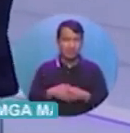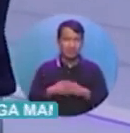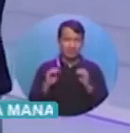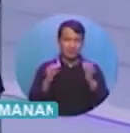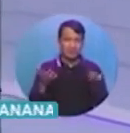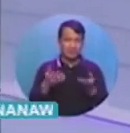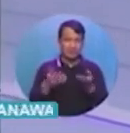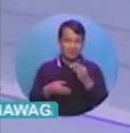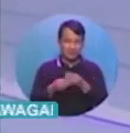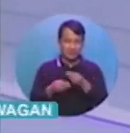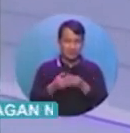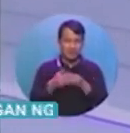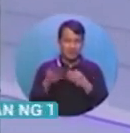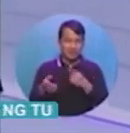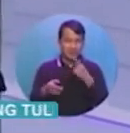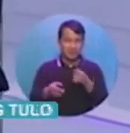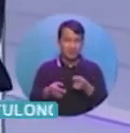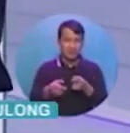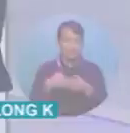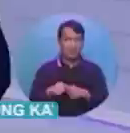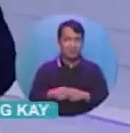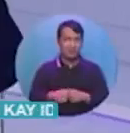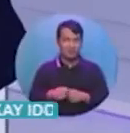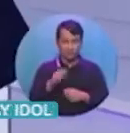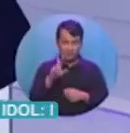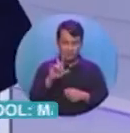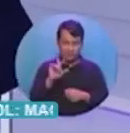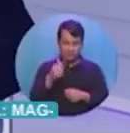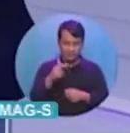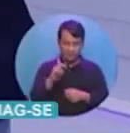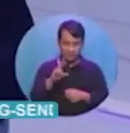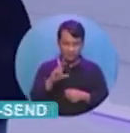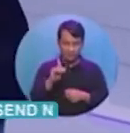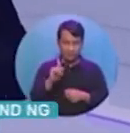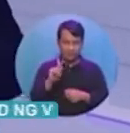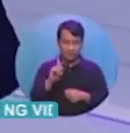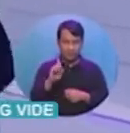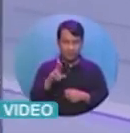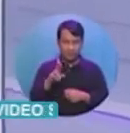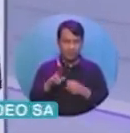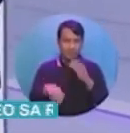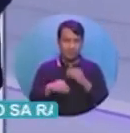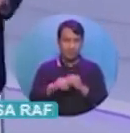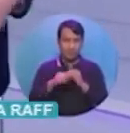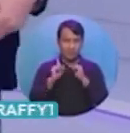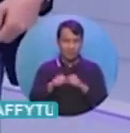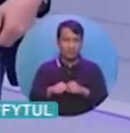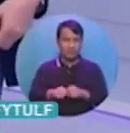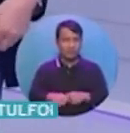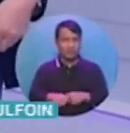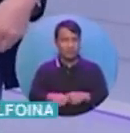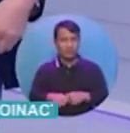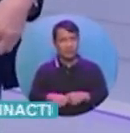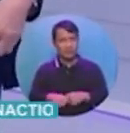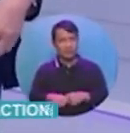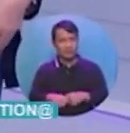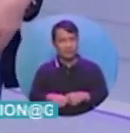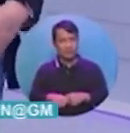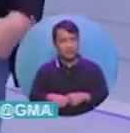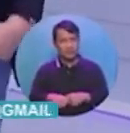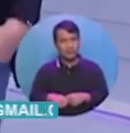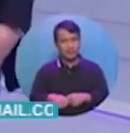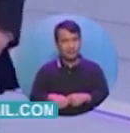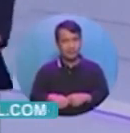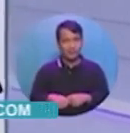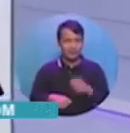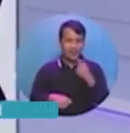po. Okay, okay na ba sa'yo? Magkakaroon ka ng uling roasters. Uling roasters. Hindi pa po nakakatigim.